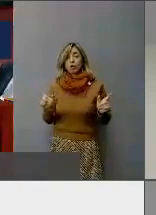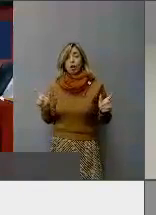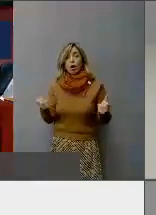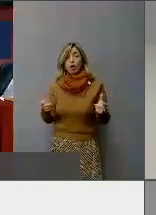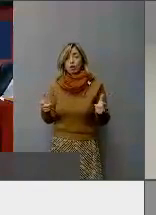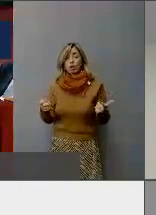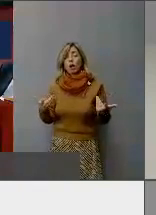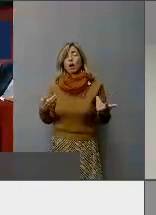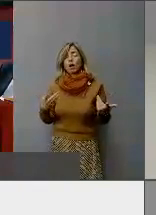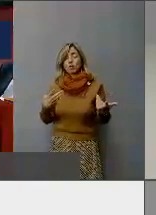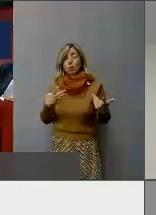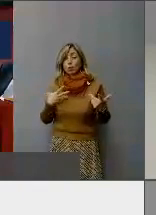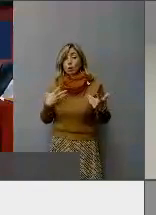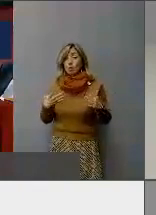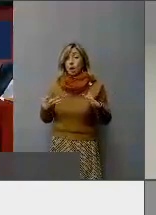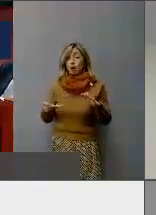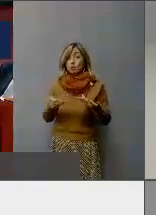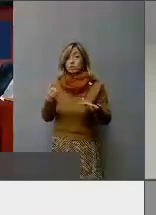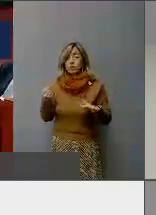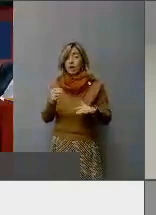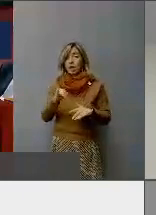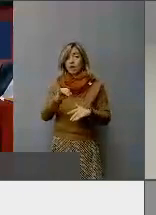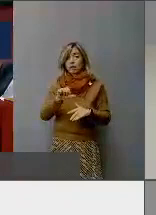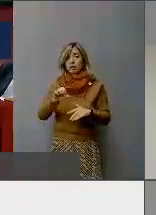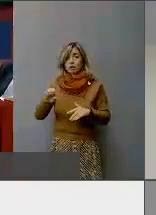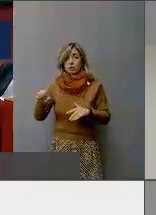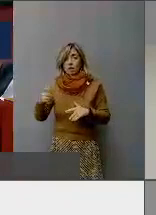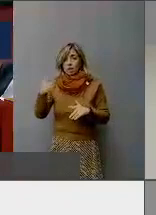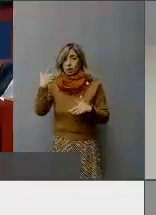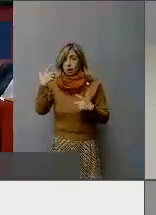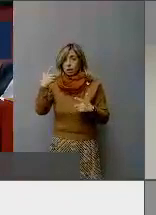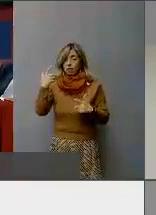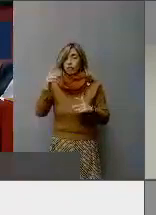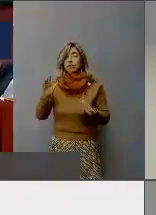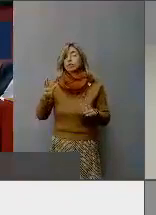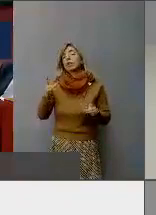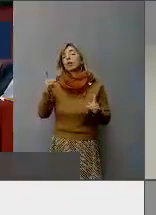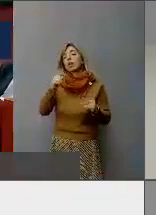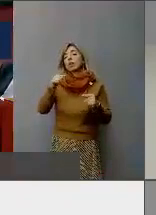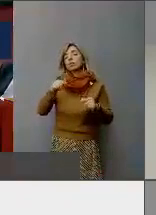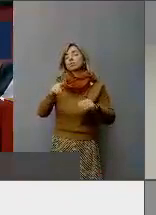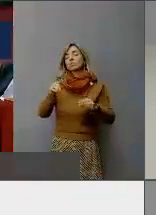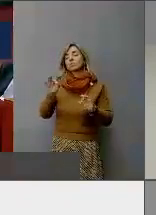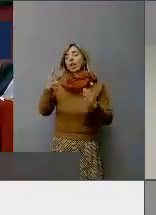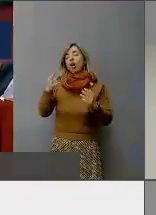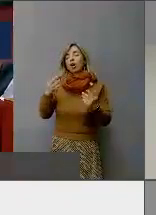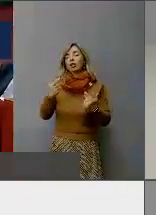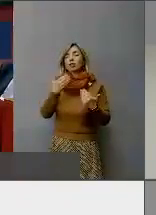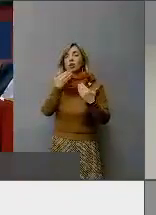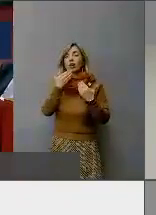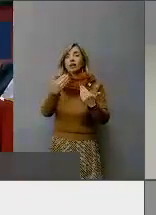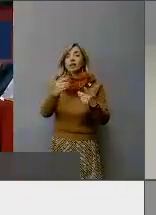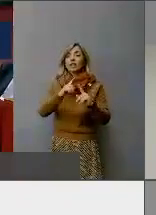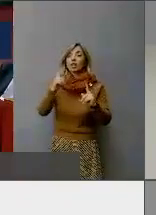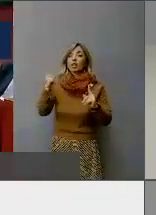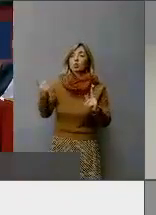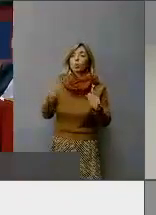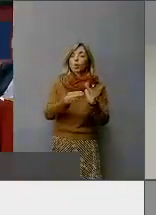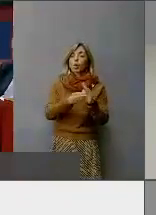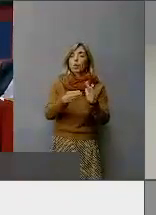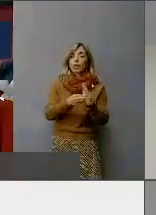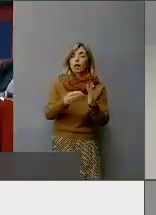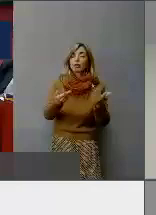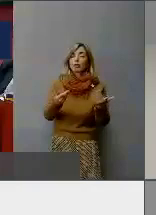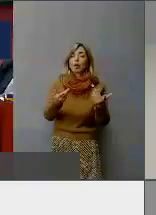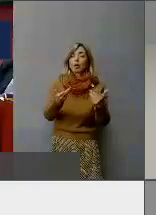quindi colgo anche l'occasione per ringraziare tutti gli operatori dei dei patronati e dei servizi sociali che hanno sempre cercato di mantenere